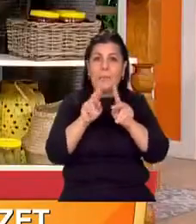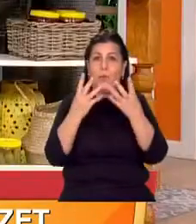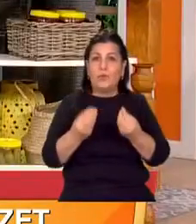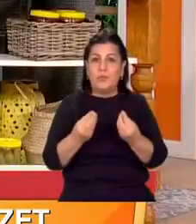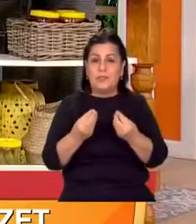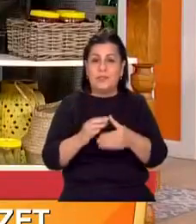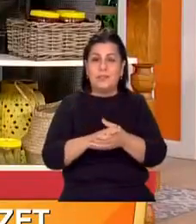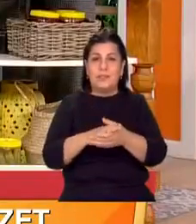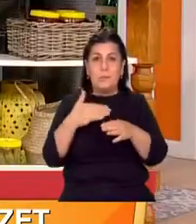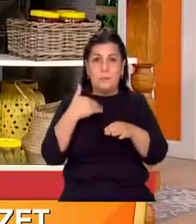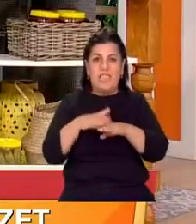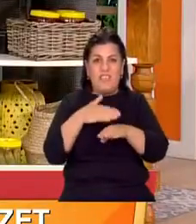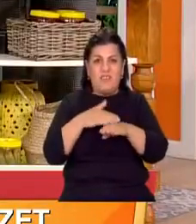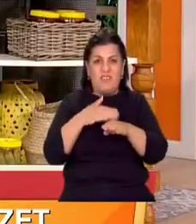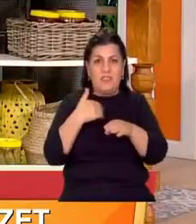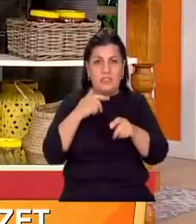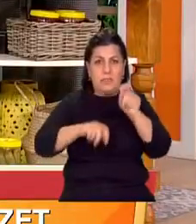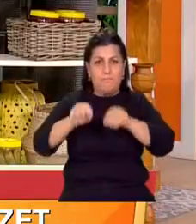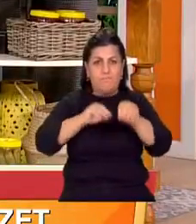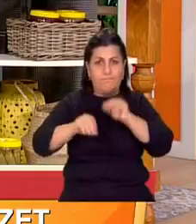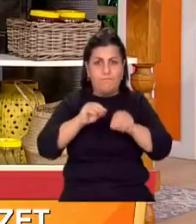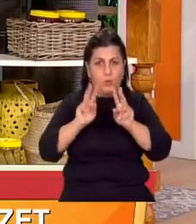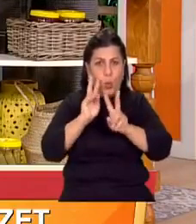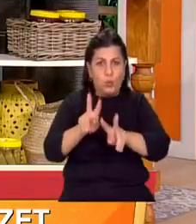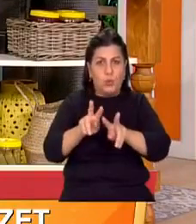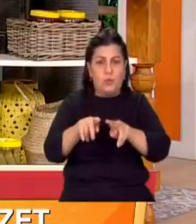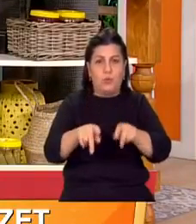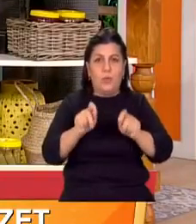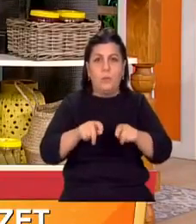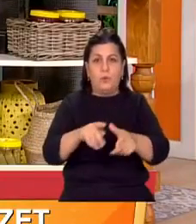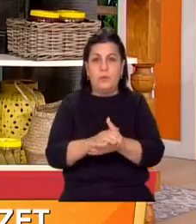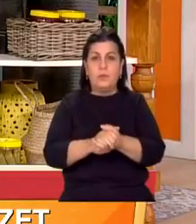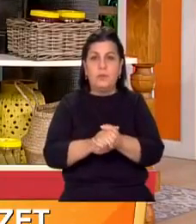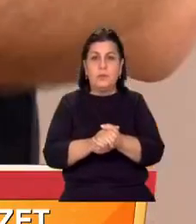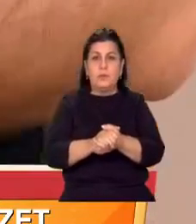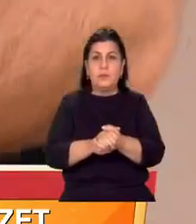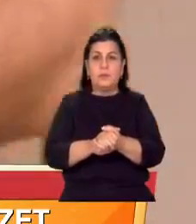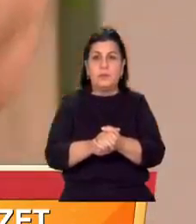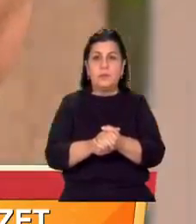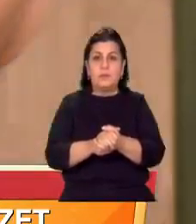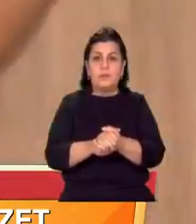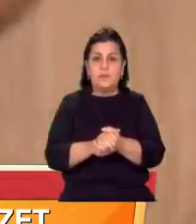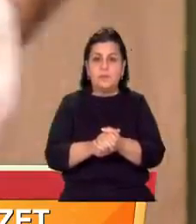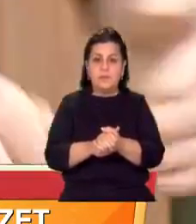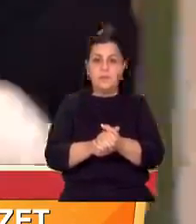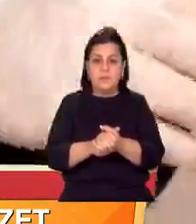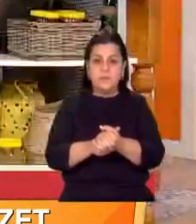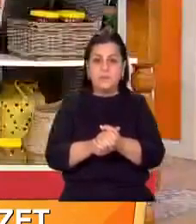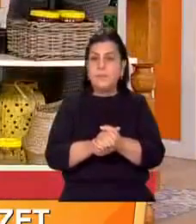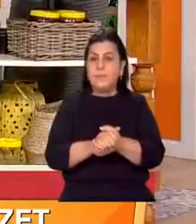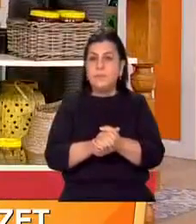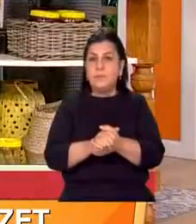gösterir misin Ondan sonra devam ediyorum zaten devam edelim biz bunu size orada kalabilir